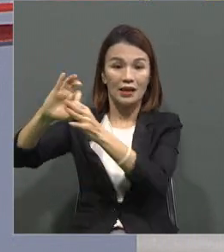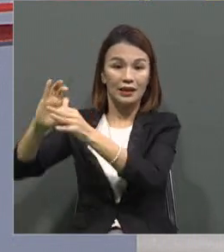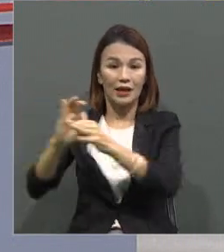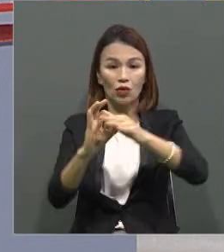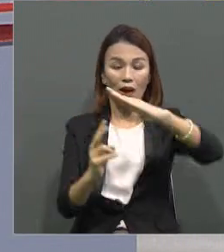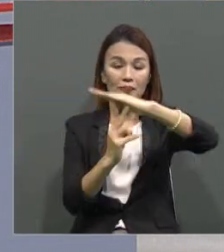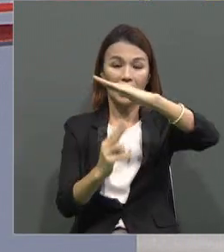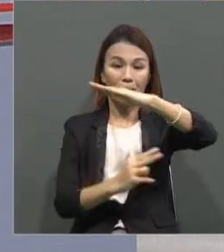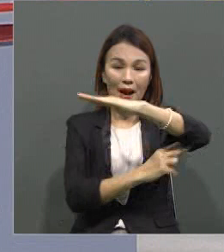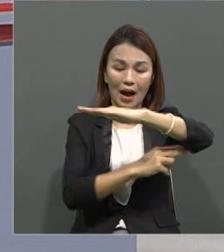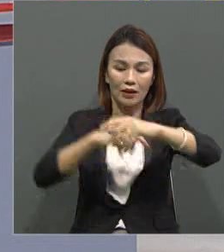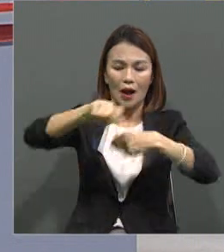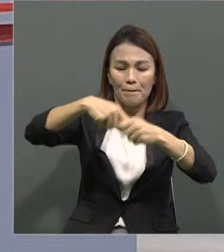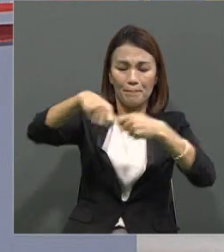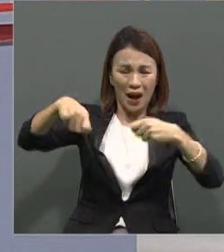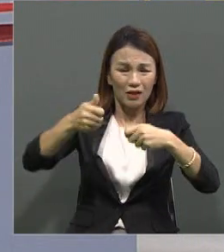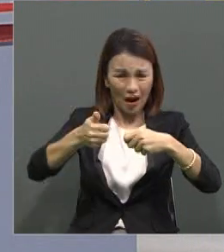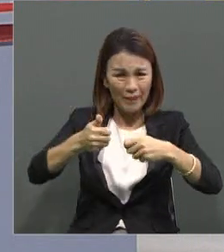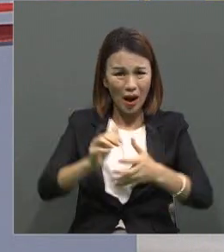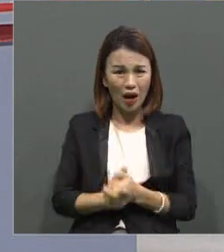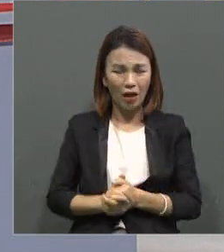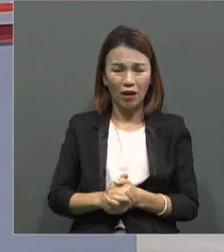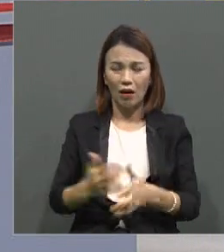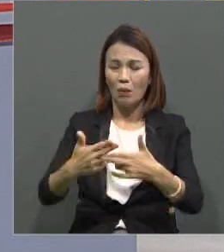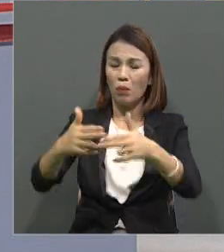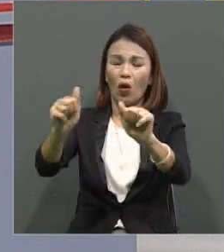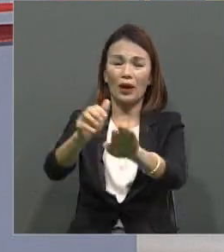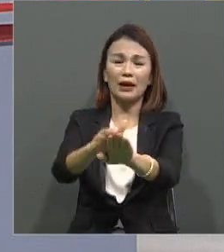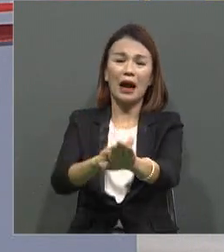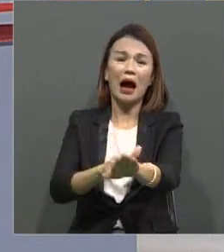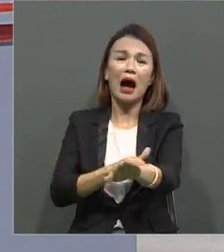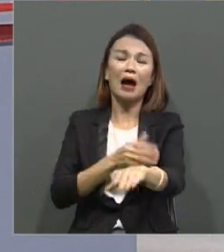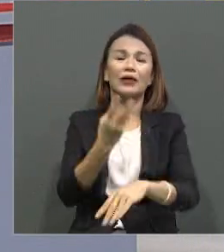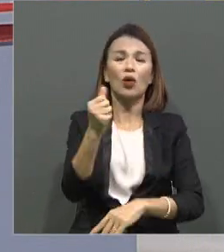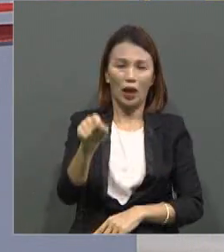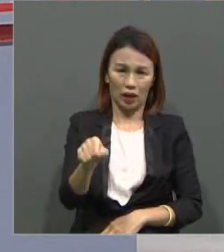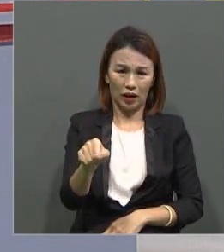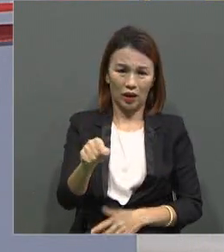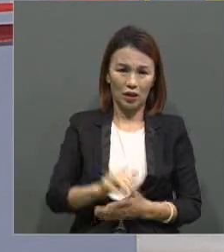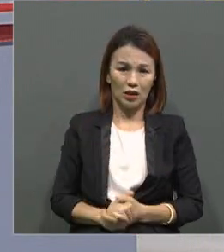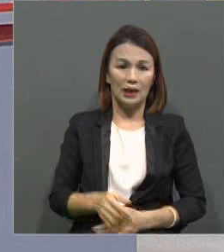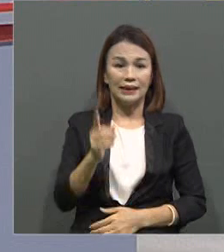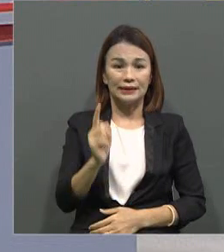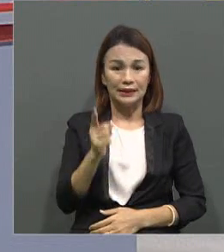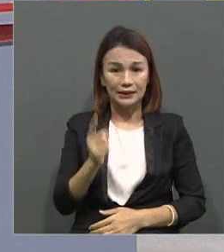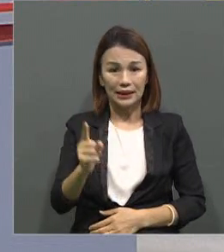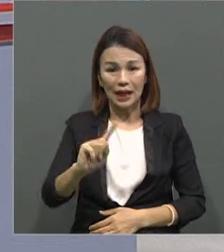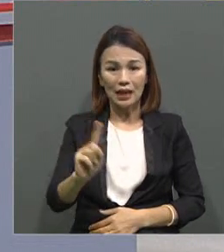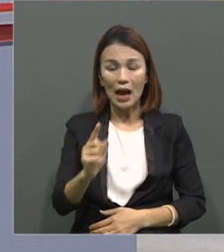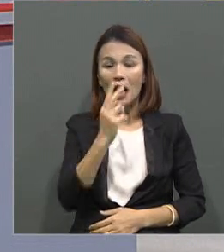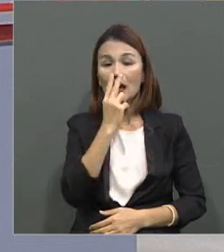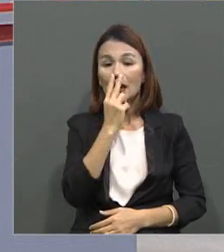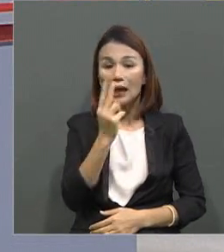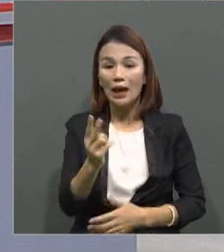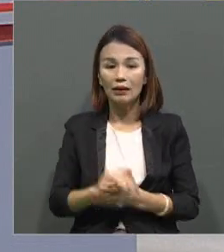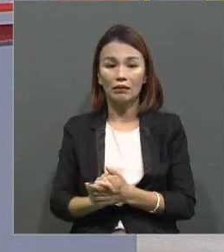ลอยด้วยเหรอเออแล้วปล่อยให้มันเป็นแบบนี้มานานอย่างงี้แค่นานนานแค่ไหนแล้วแล้วอีกอย่างนึงคือเราจะเห็นว่า